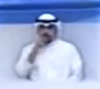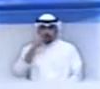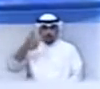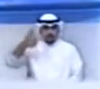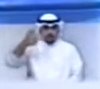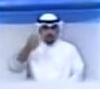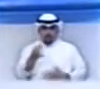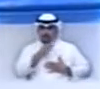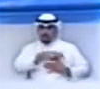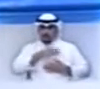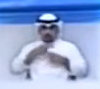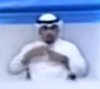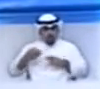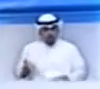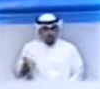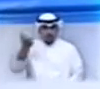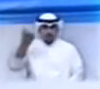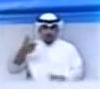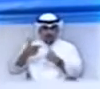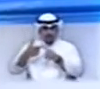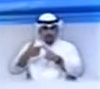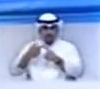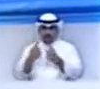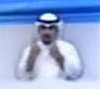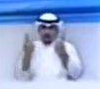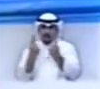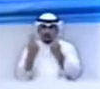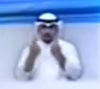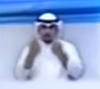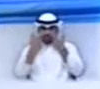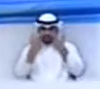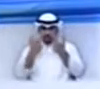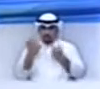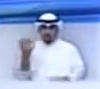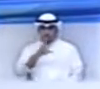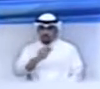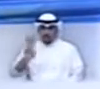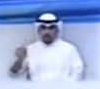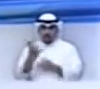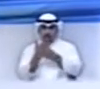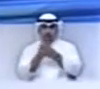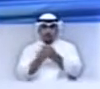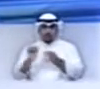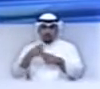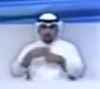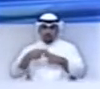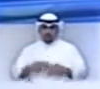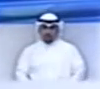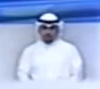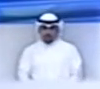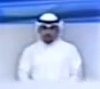المصالح العليا للبلاد على المصالح الضيقة، مشيرا إلى أن ذلك هو ما عهد دائما في أبناء الكويت الأوفياء.